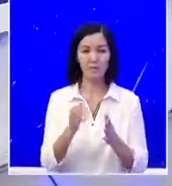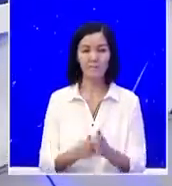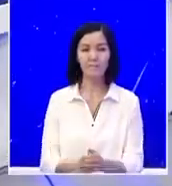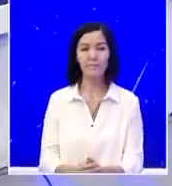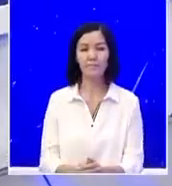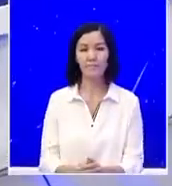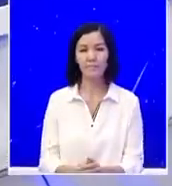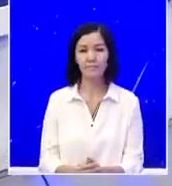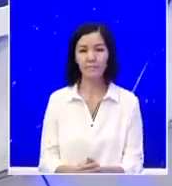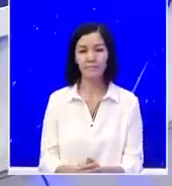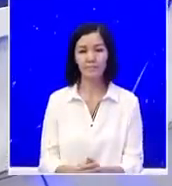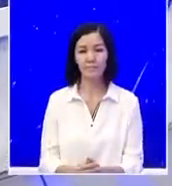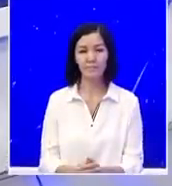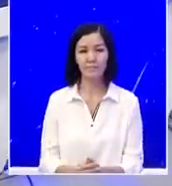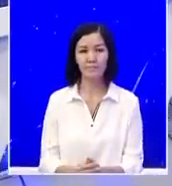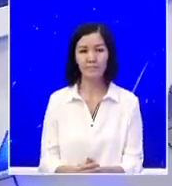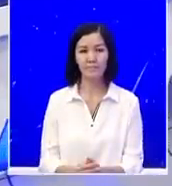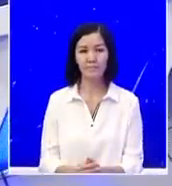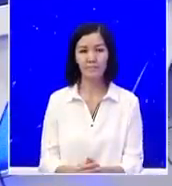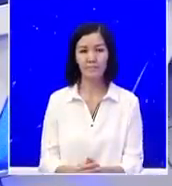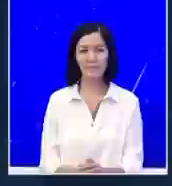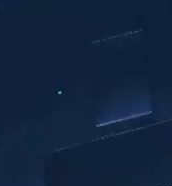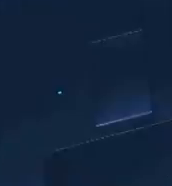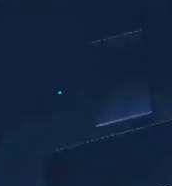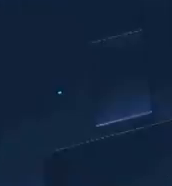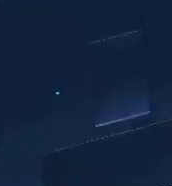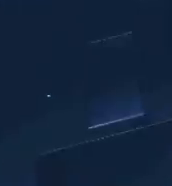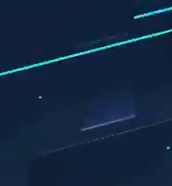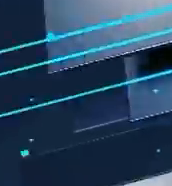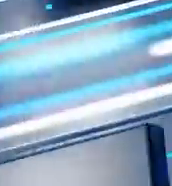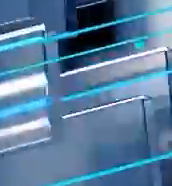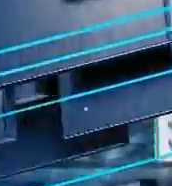Жұмашқызы. Қымбатты көрермен, бүгін көретіндеріміз.